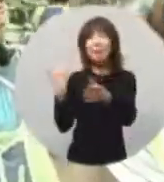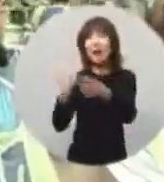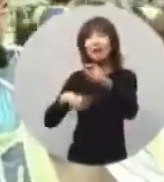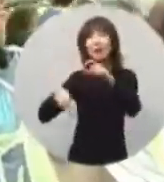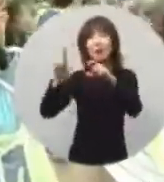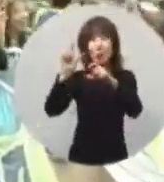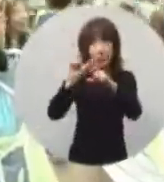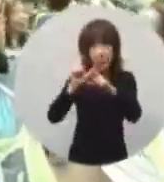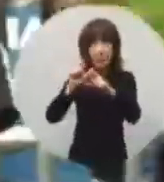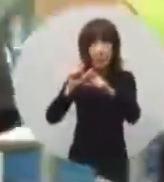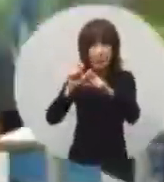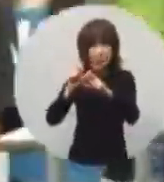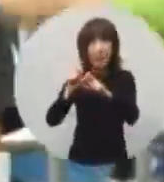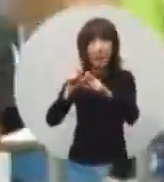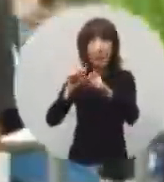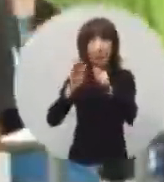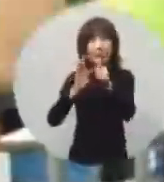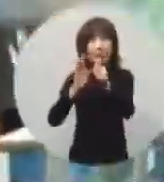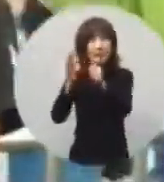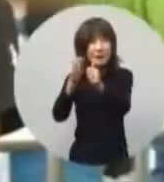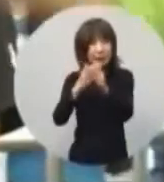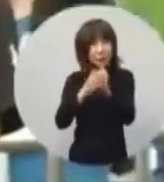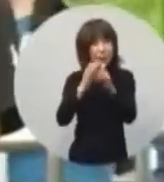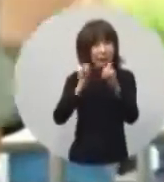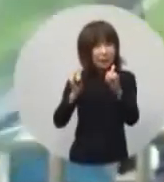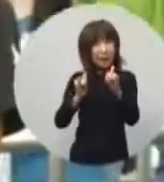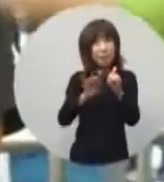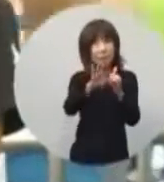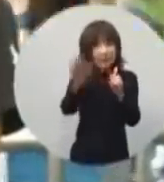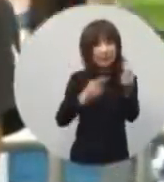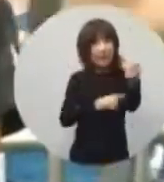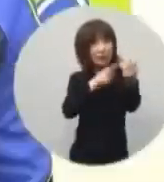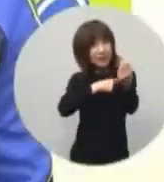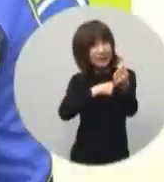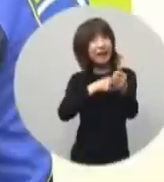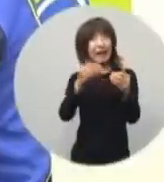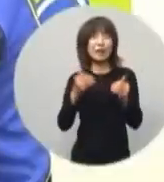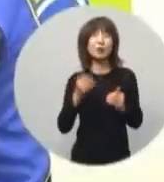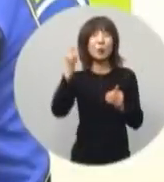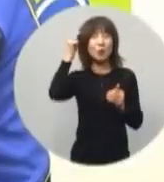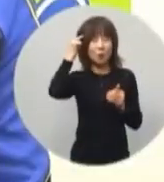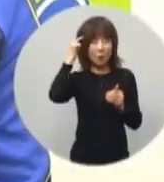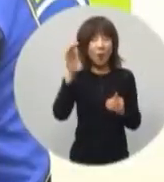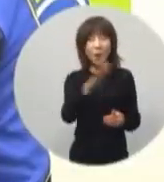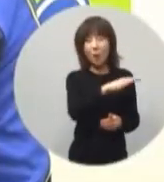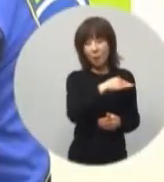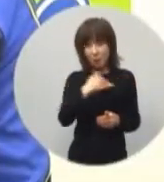サポーターの方の力がすごい必要になってくると思うので、僕たち